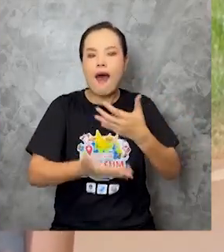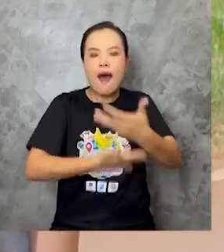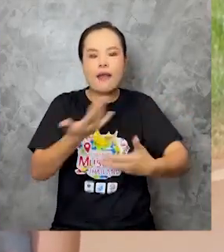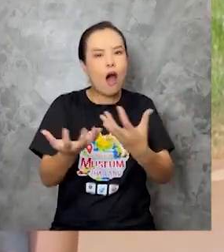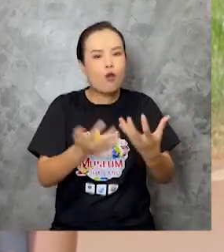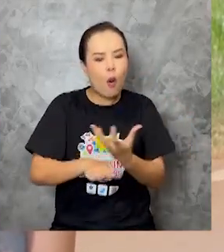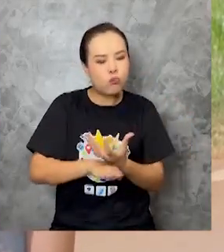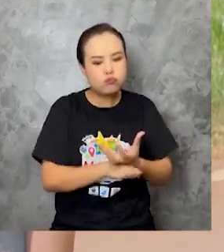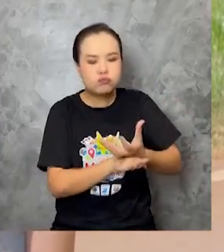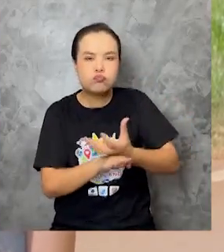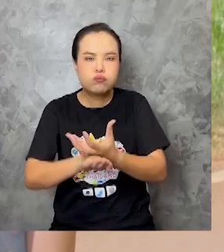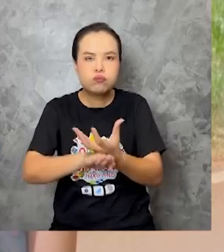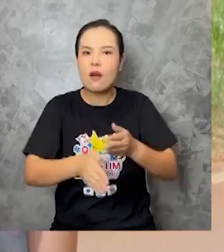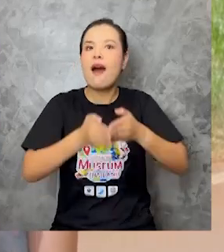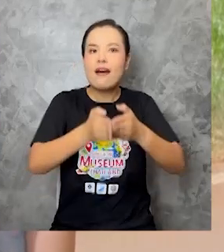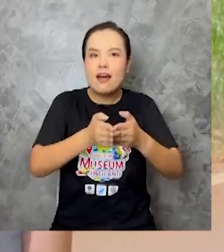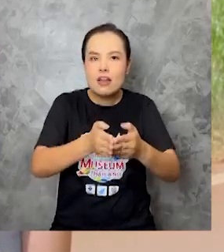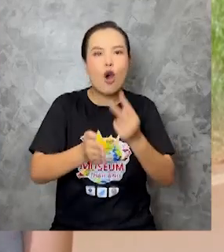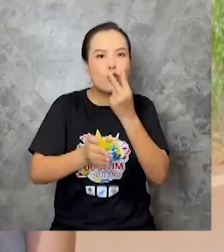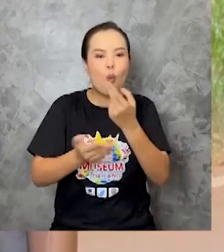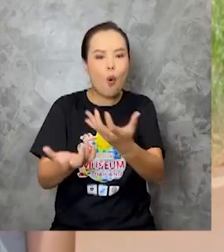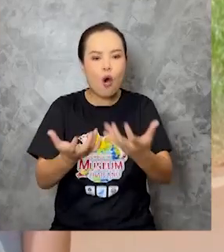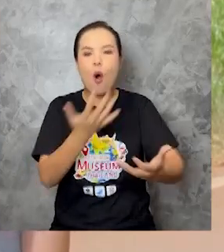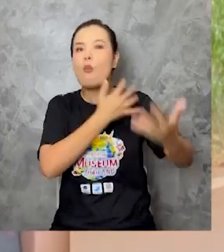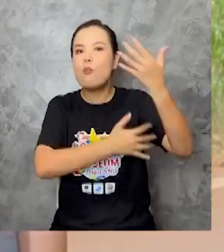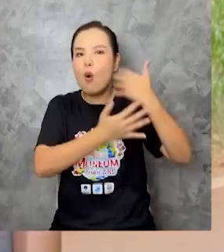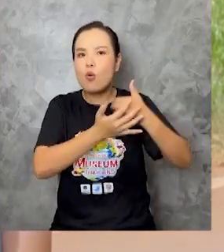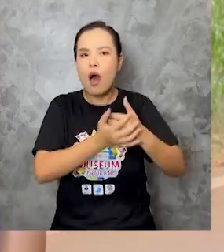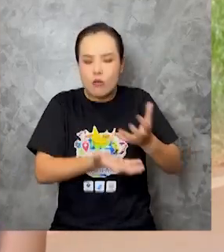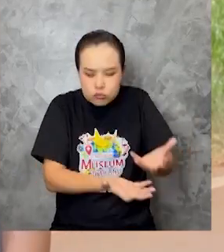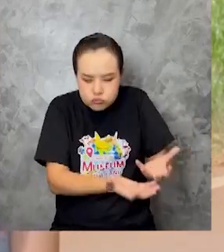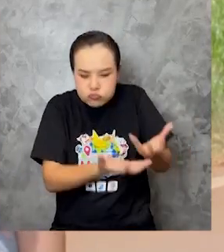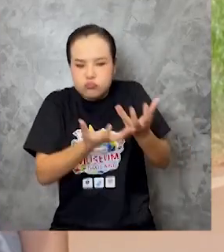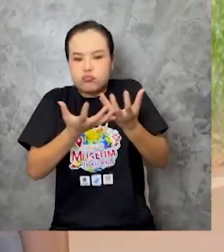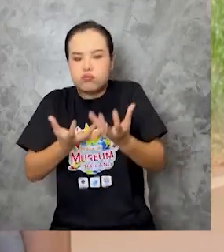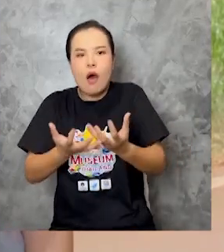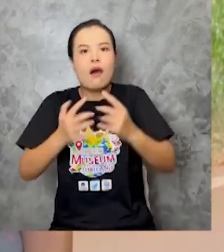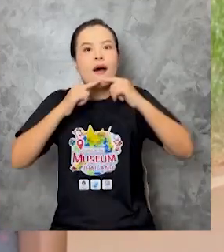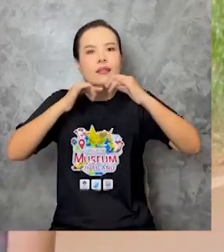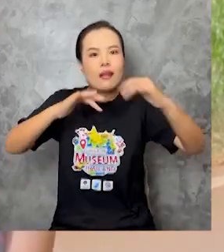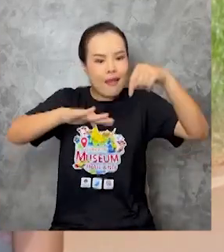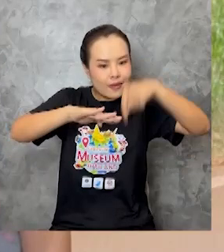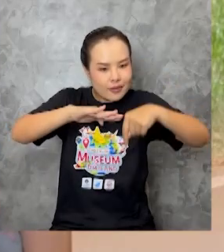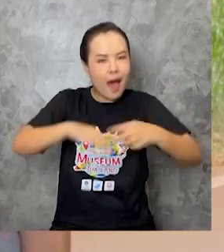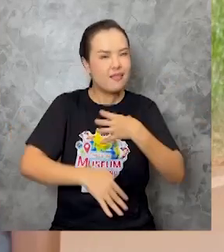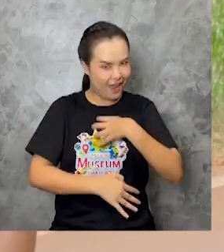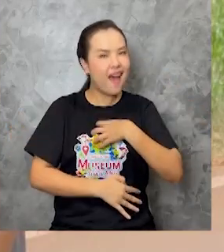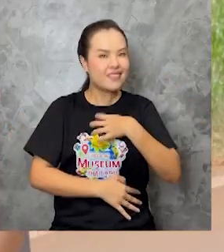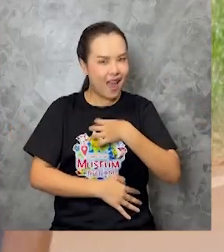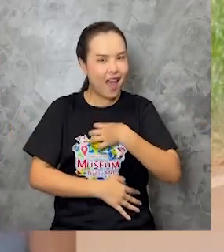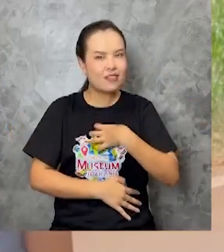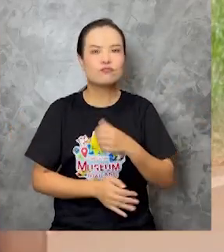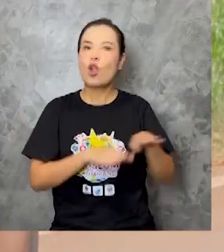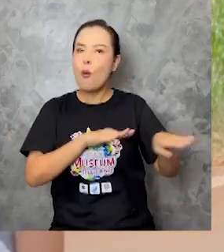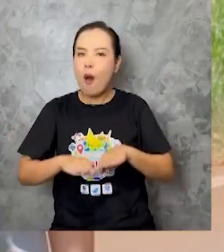ายังไงในเรื่องของการค้าขายทางเรือหรือแม้แต่การไปดูโบราณวัตถุที่เรางมได้จากท้องทะเลอยากดูกันไหมครับ อยาก